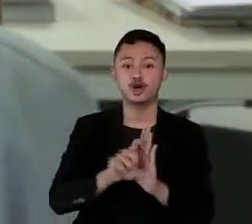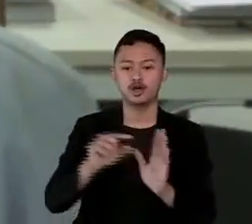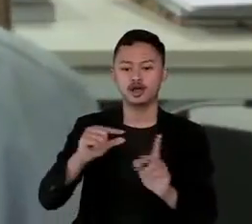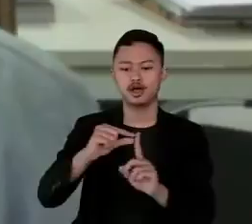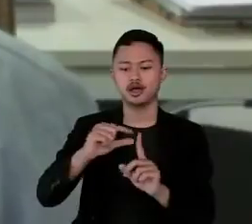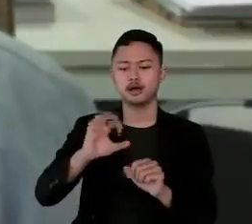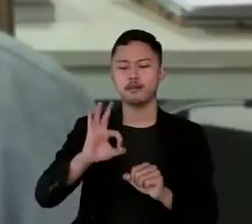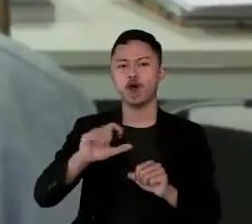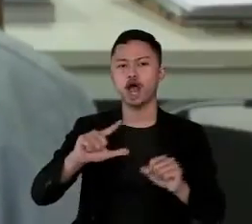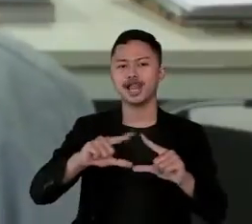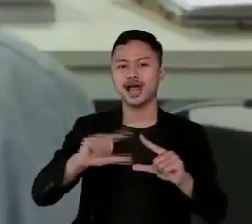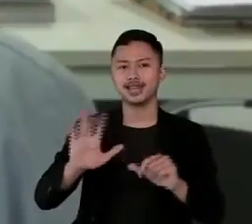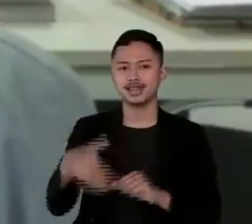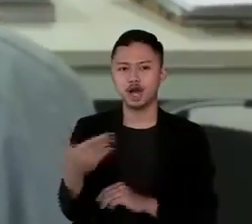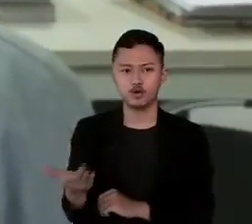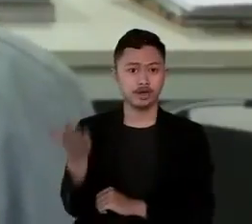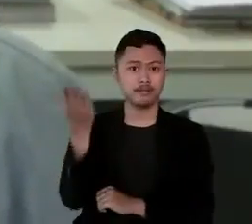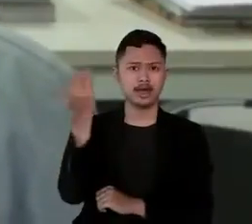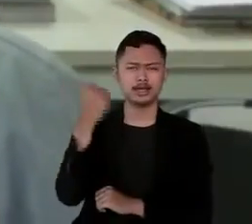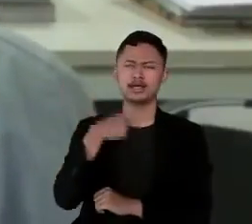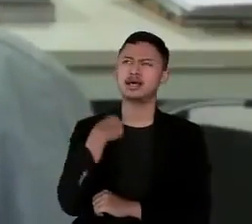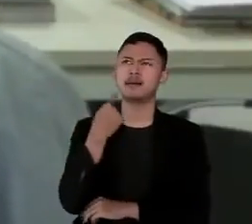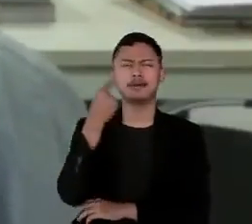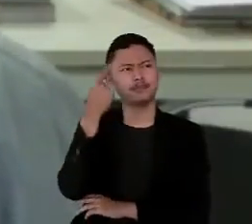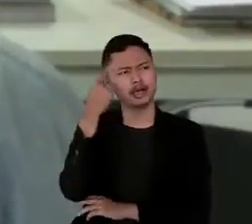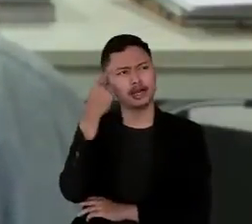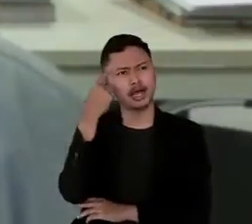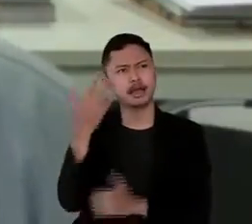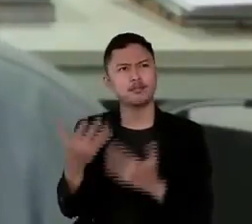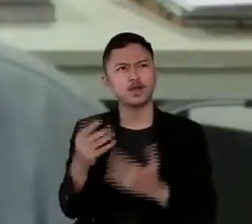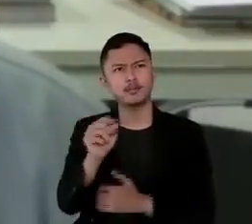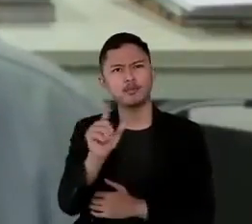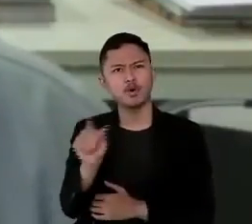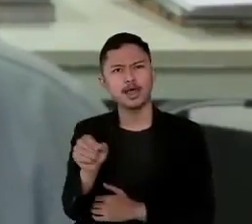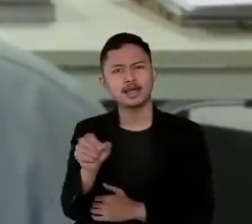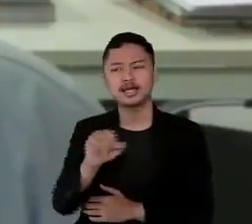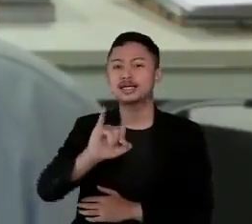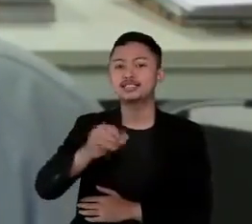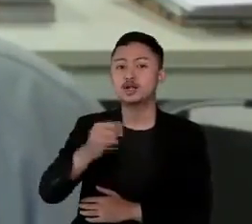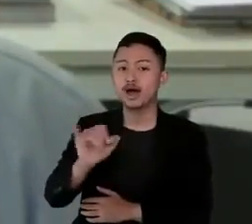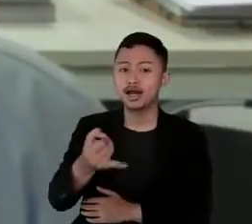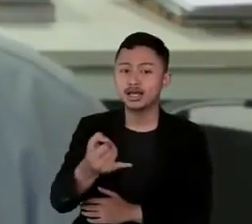maka letupan kembali saya prediksi Alquran januari-februari